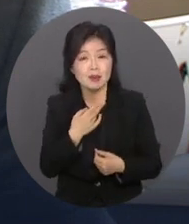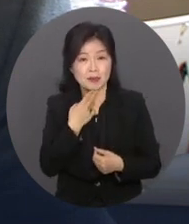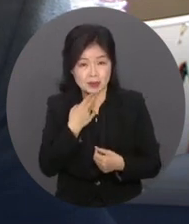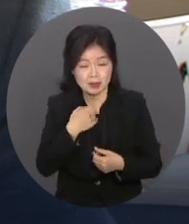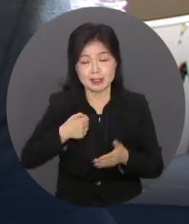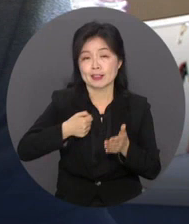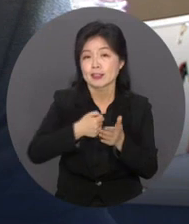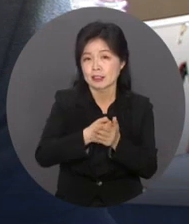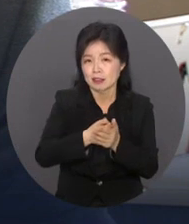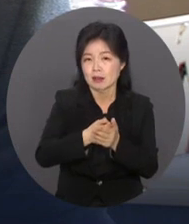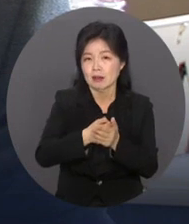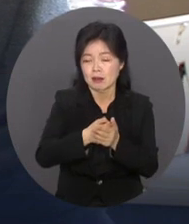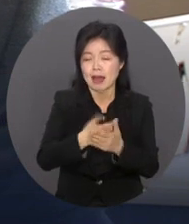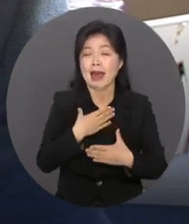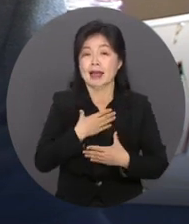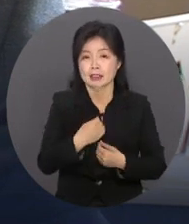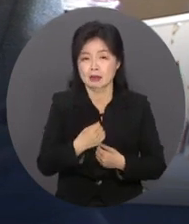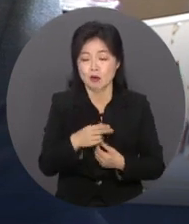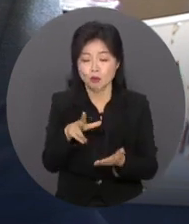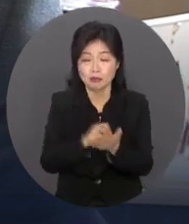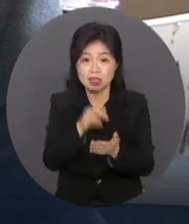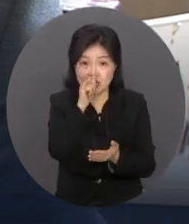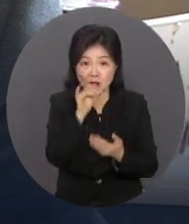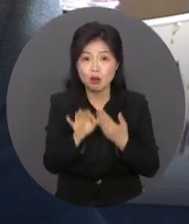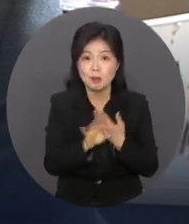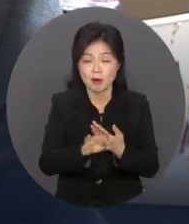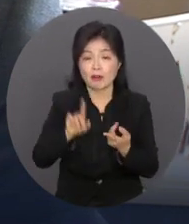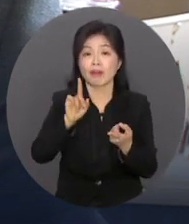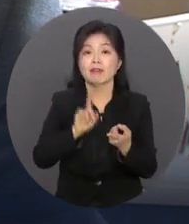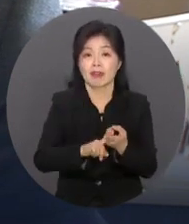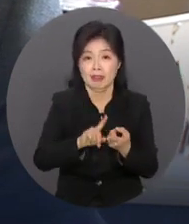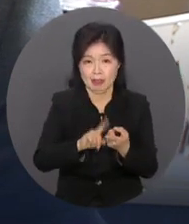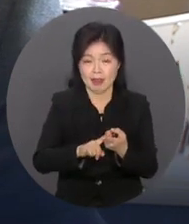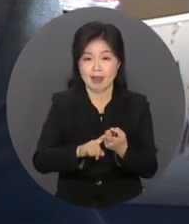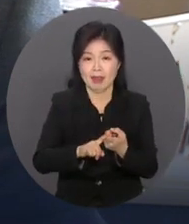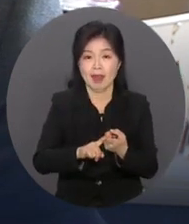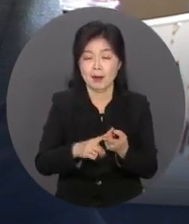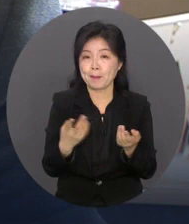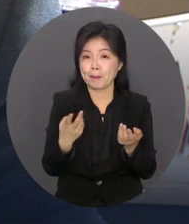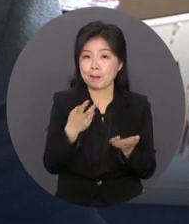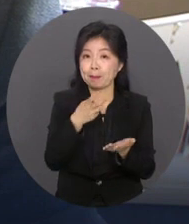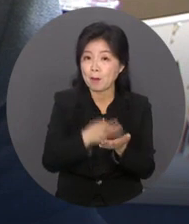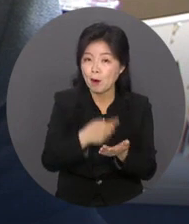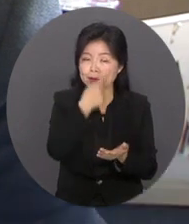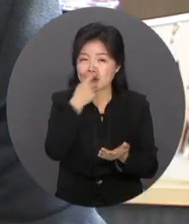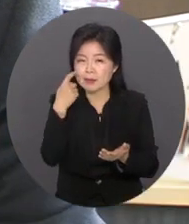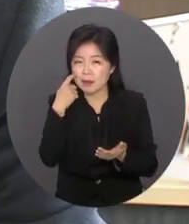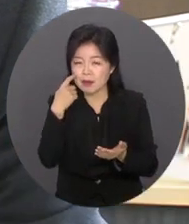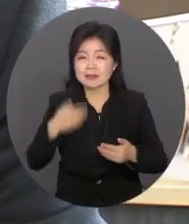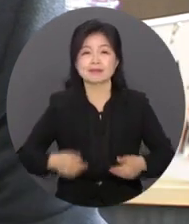영역이다 보니까 안정성의 크게 문제가 있다 한다 하면 거기에 주고 방침을 정해야 되지